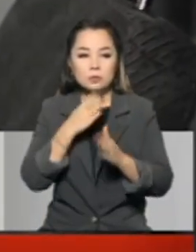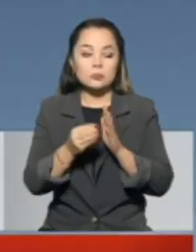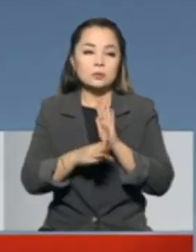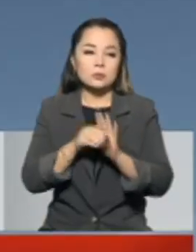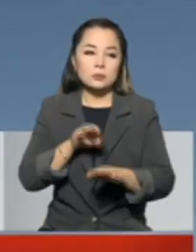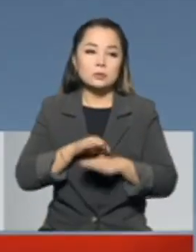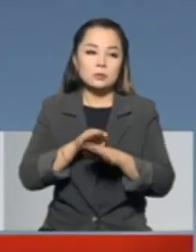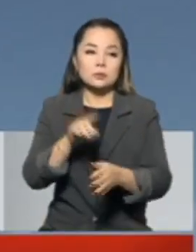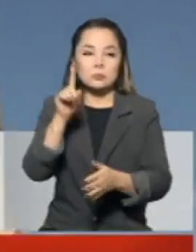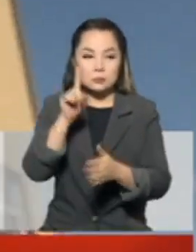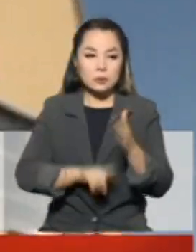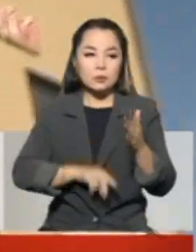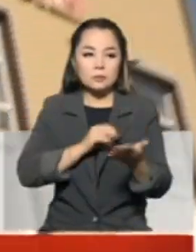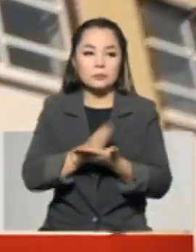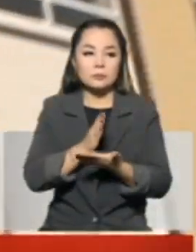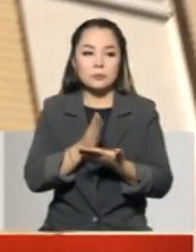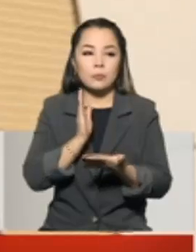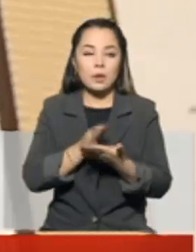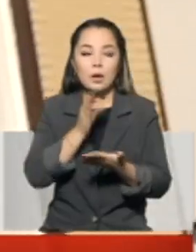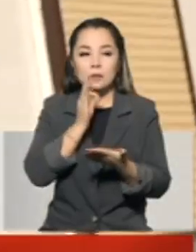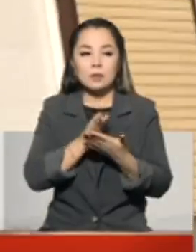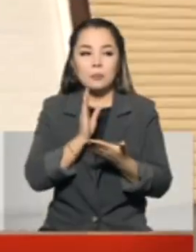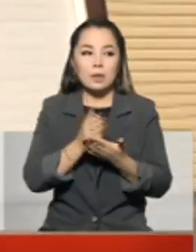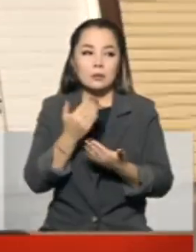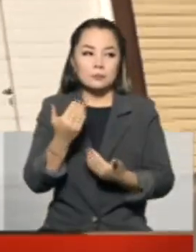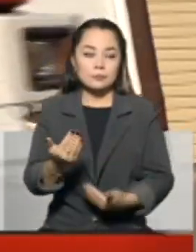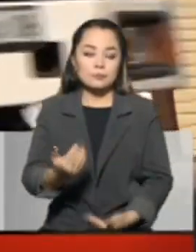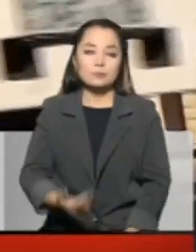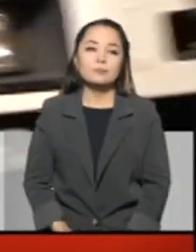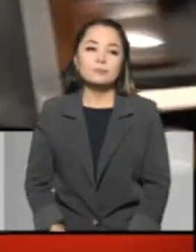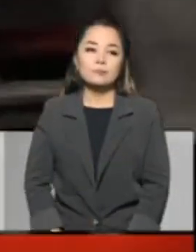адал қызметкерлер ғана жұмыс істей алатынын айтады.